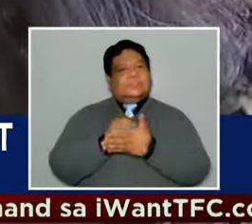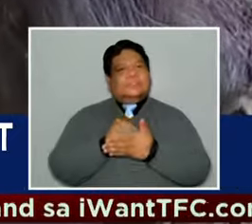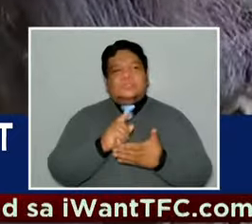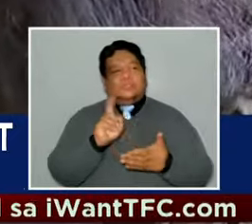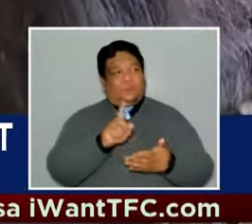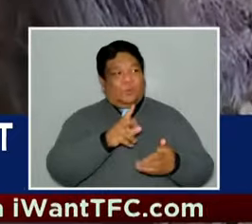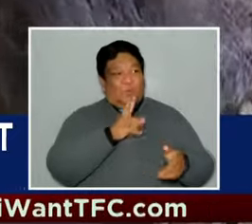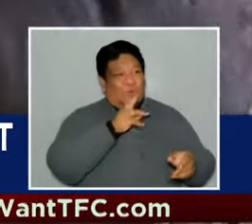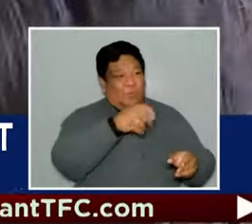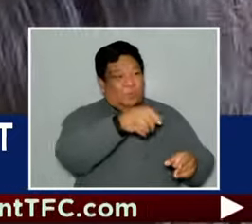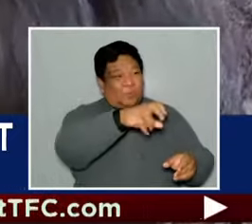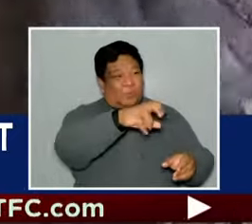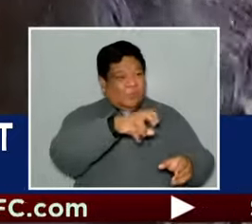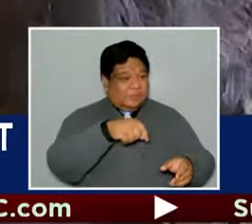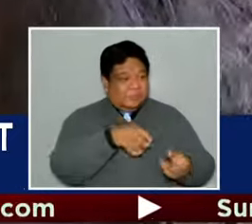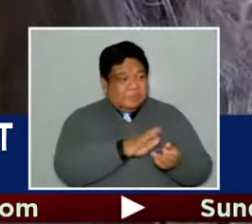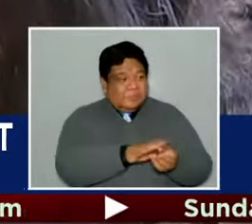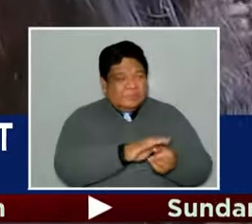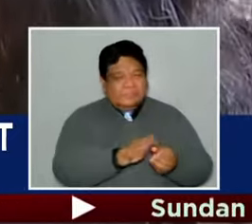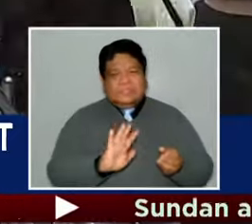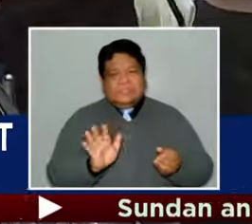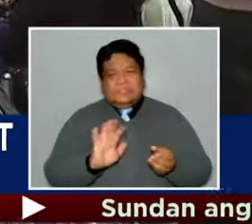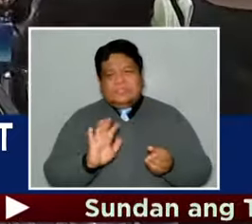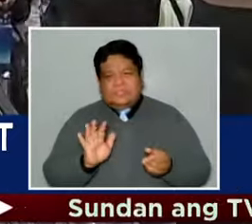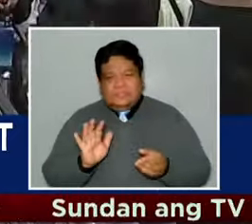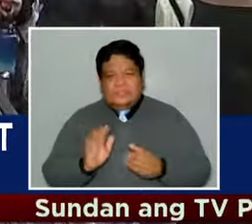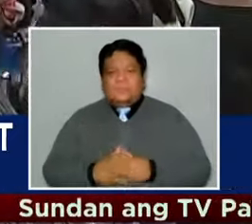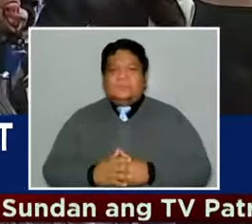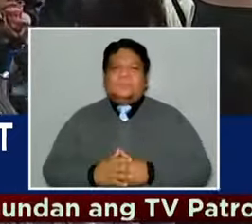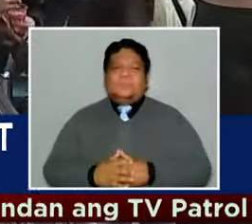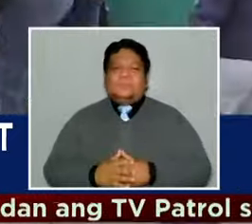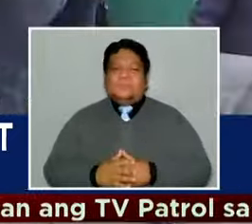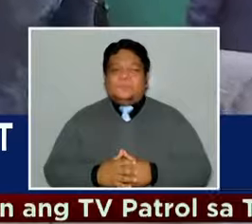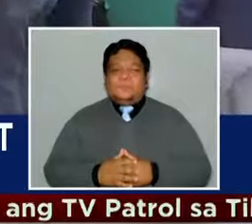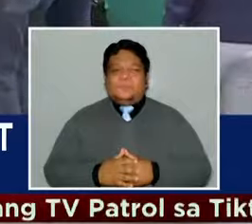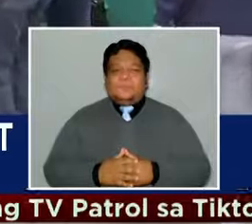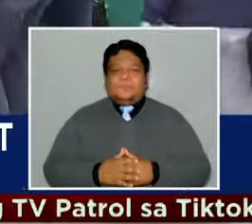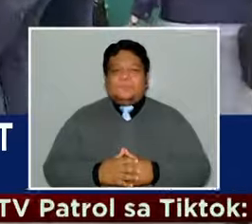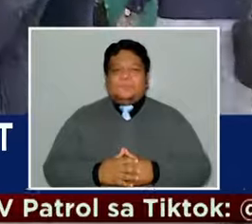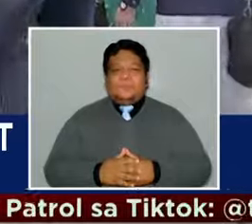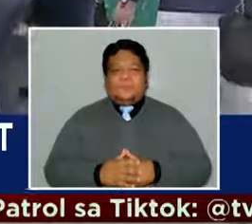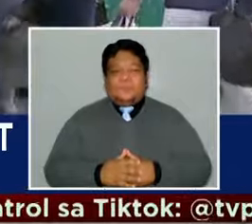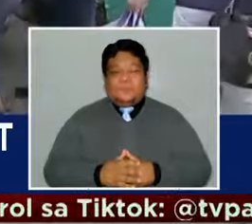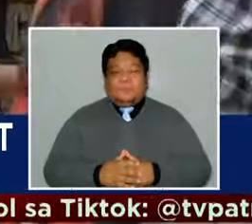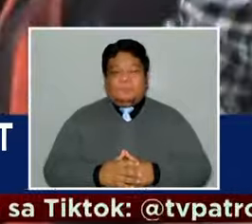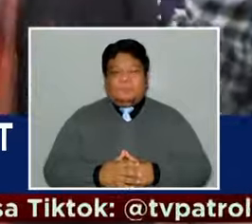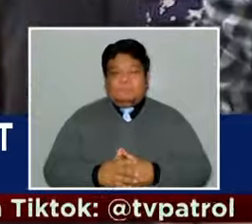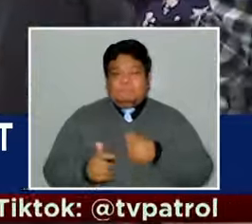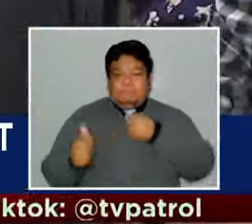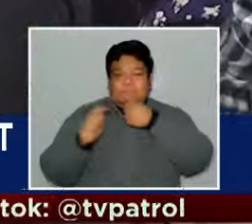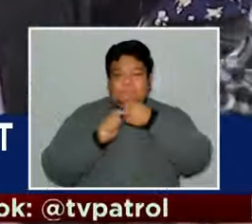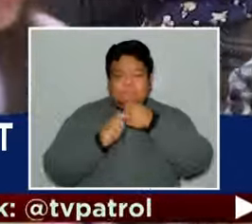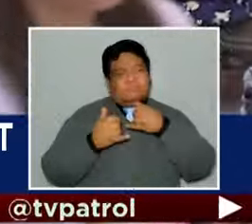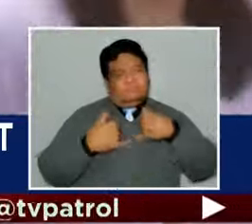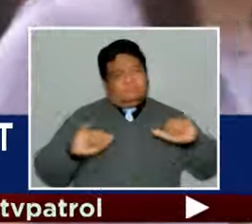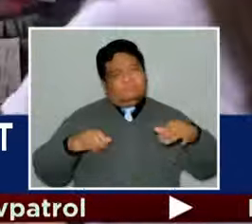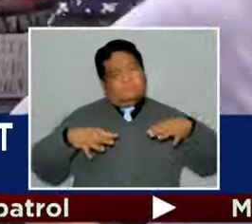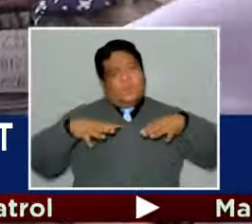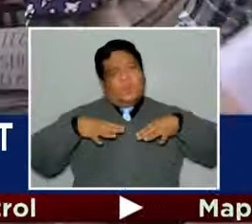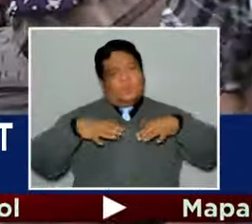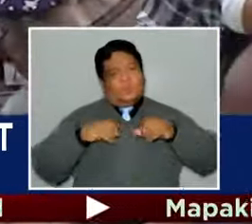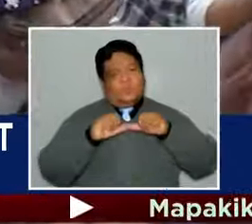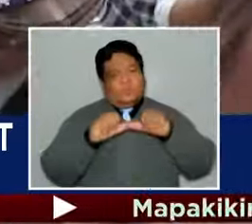anong open, yung hindi mga nakasealed. Sabi nila, tuloy pa rin ang bakasyon, basta mag-iingat.